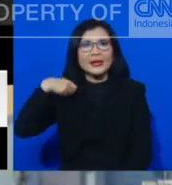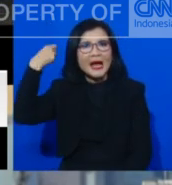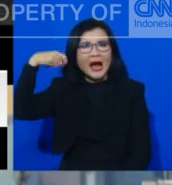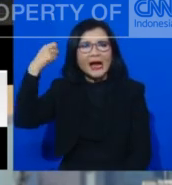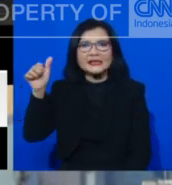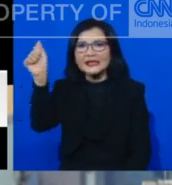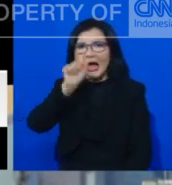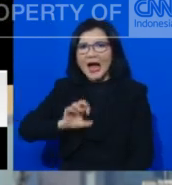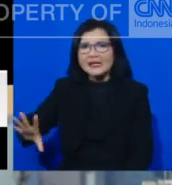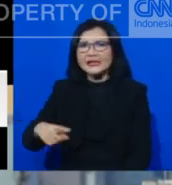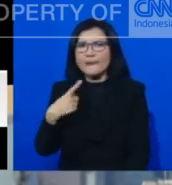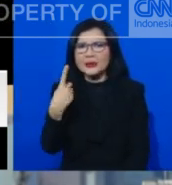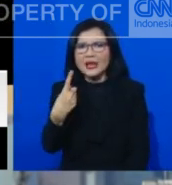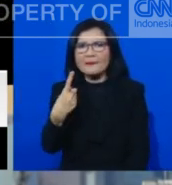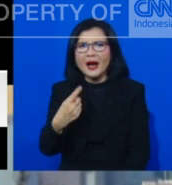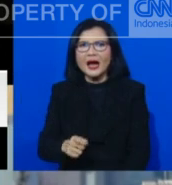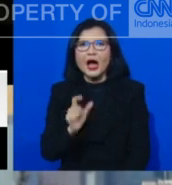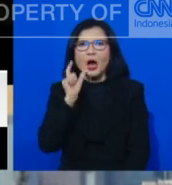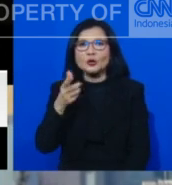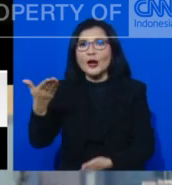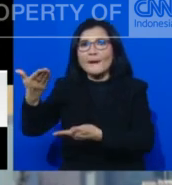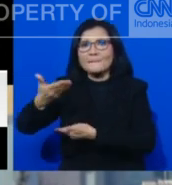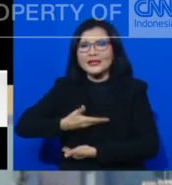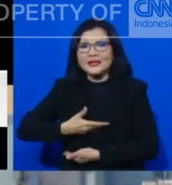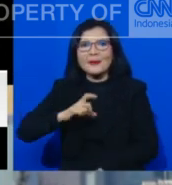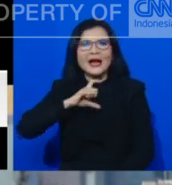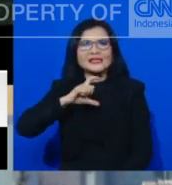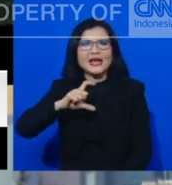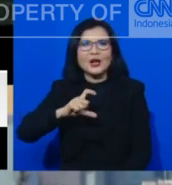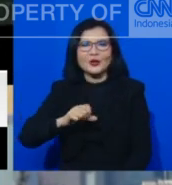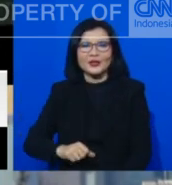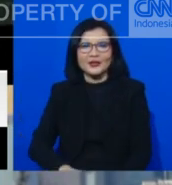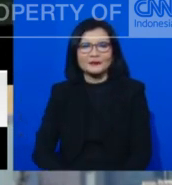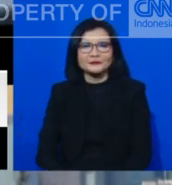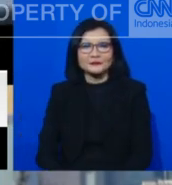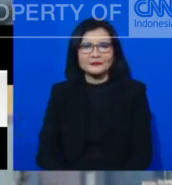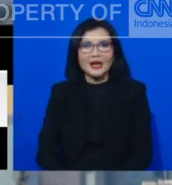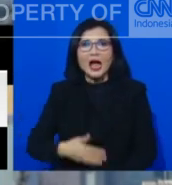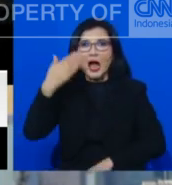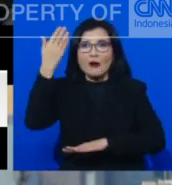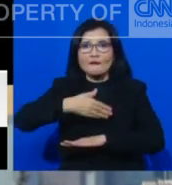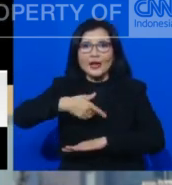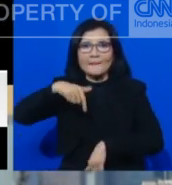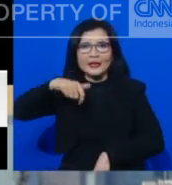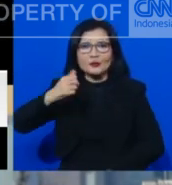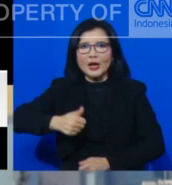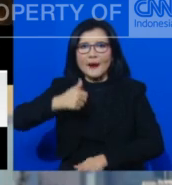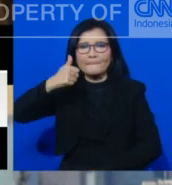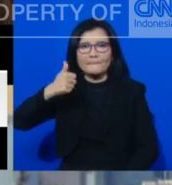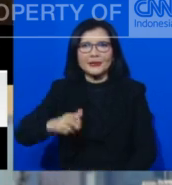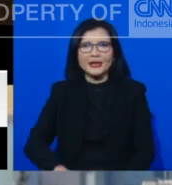keturunan Asia pertama untuk menerima nominasi oscars dan film ini juga sudah memenangkan